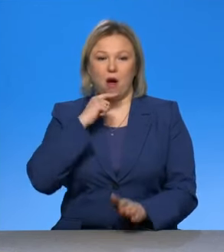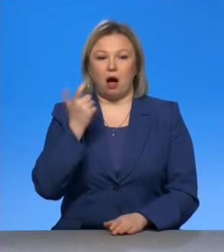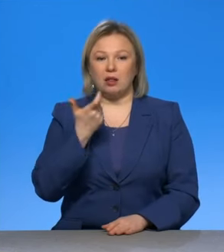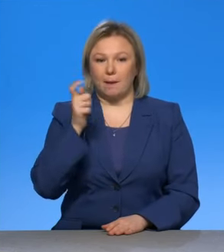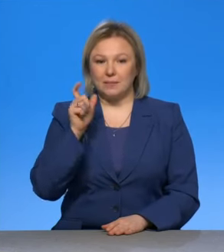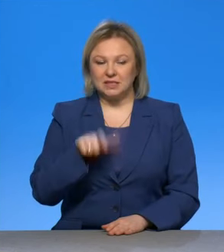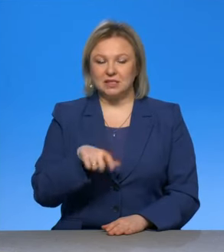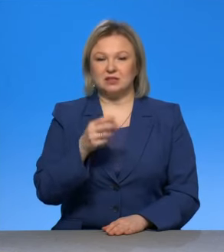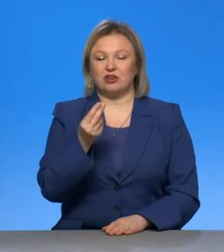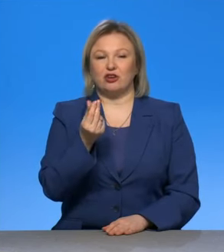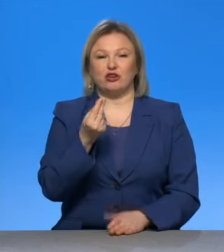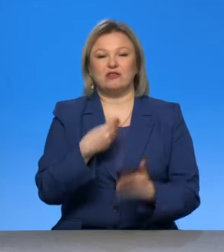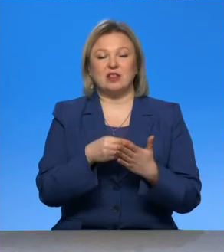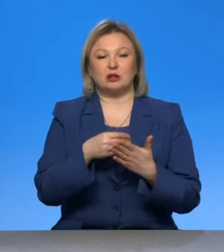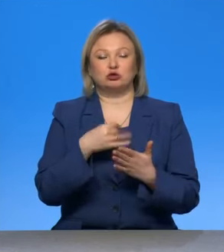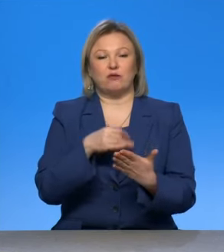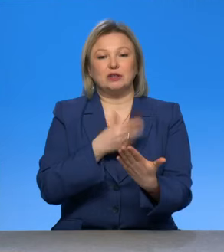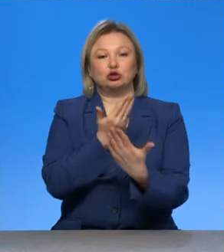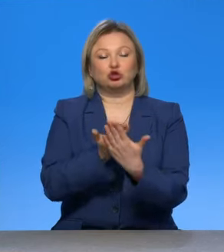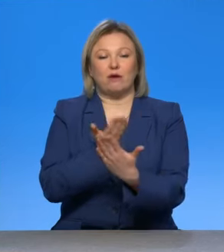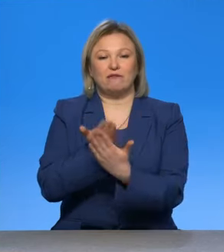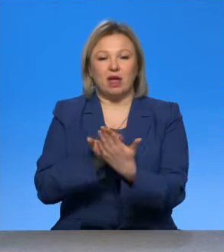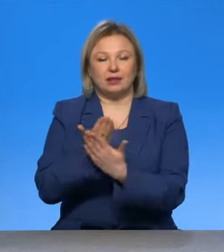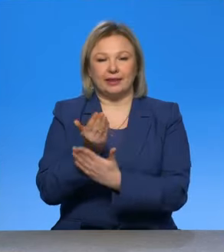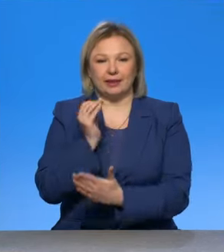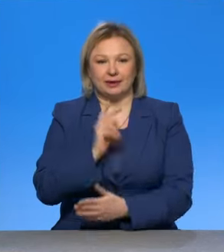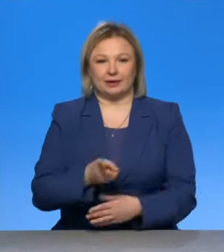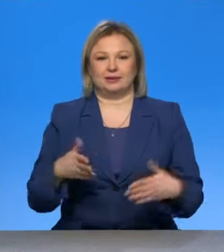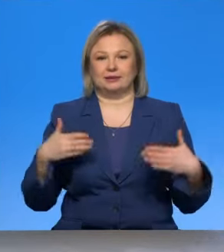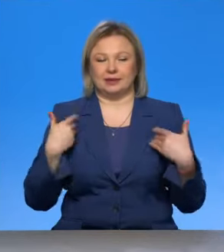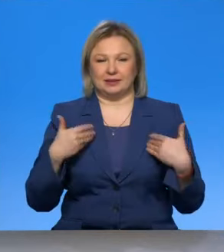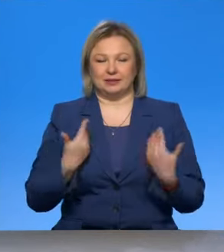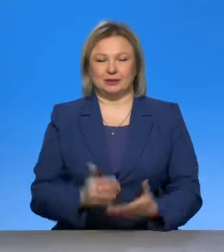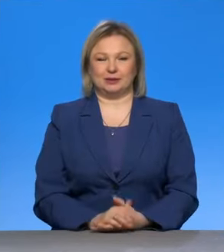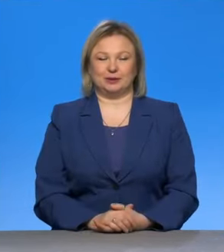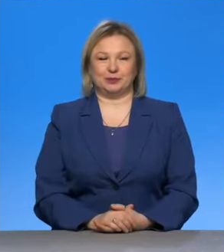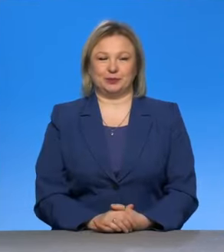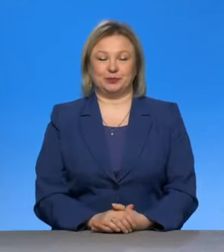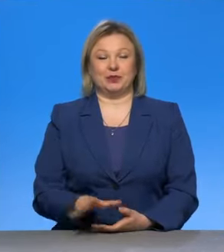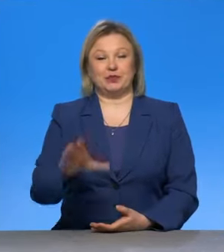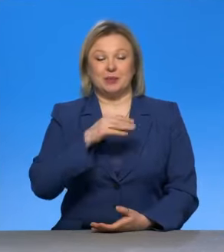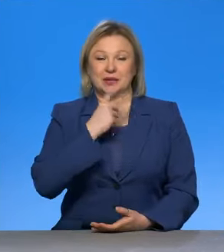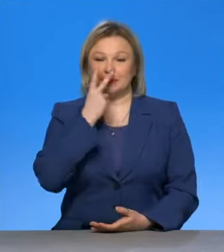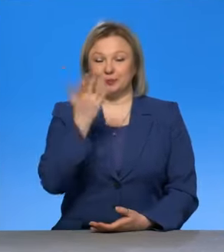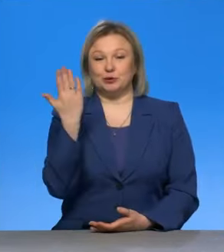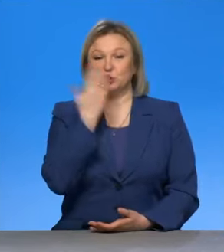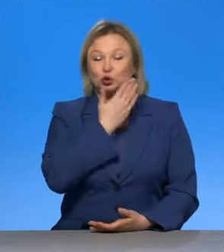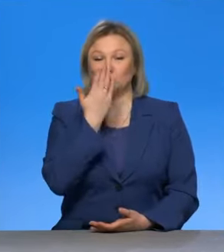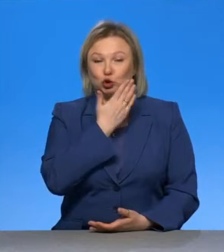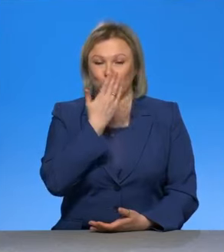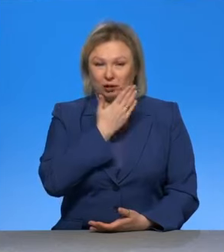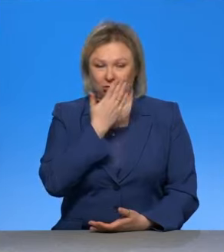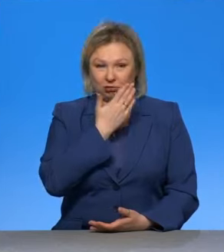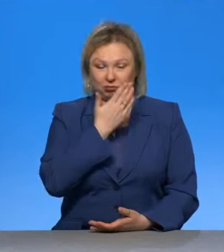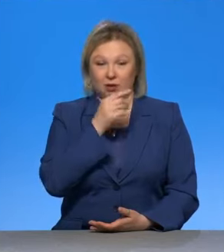финансового советника. Алексей Леонидович, здравствуйте. Здравствуйте. Добрый вечер. И давайте вместе посмотрим небольшой сюжет от наших корреспондентов,